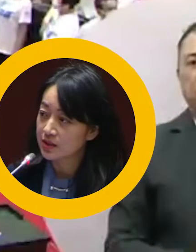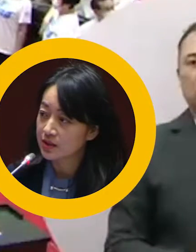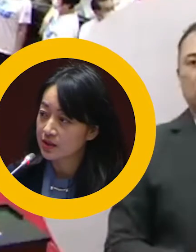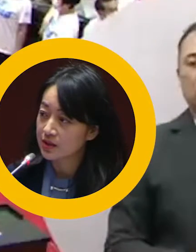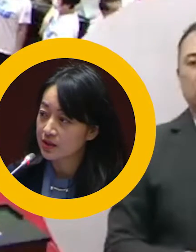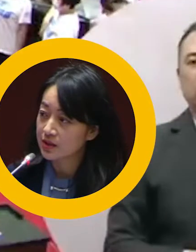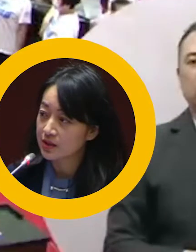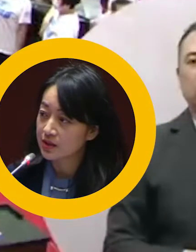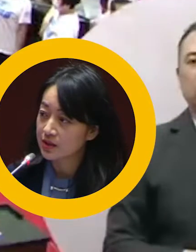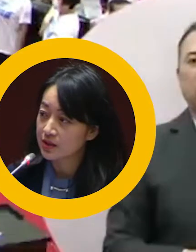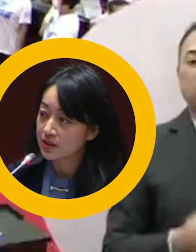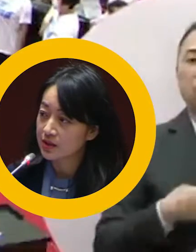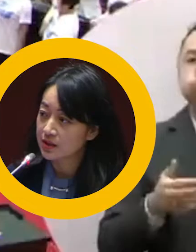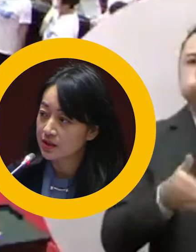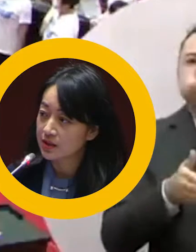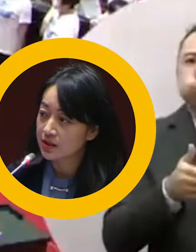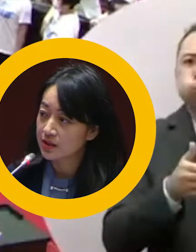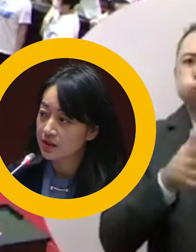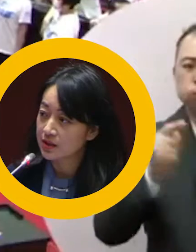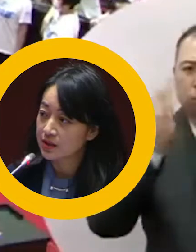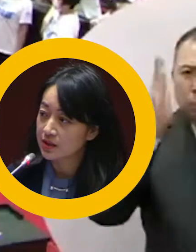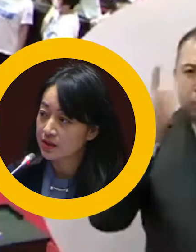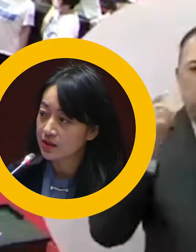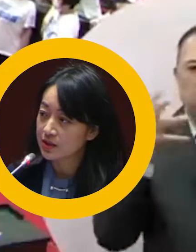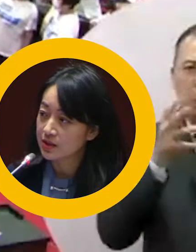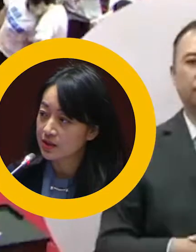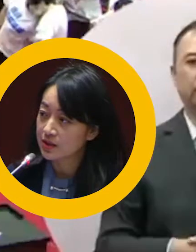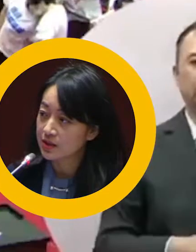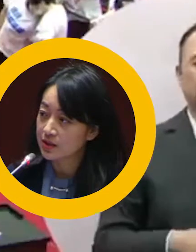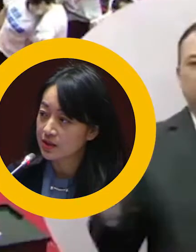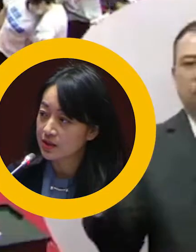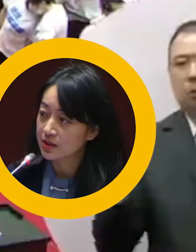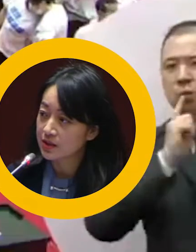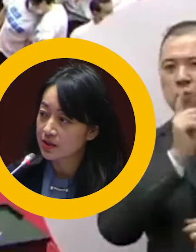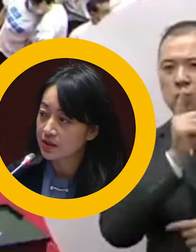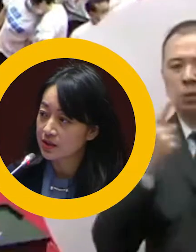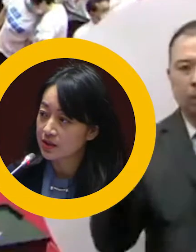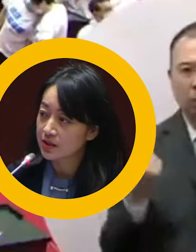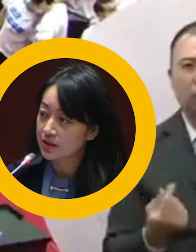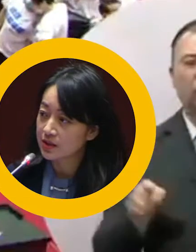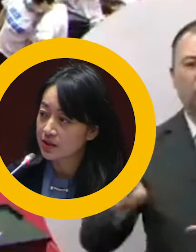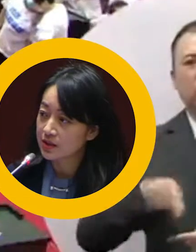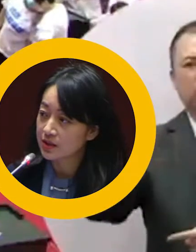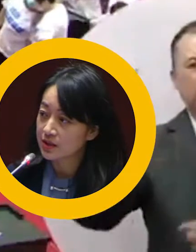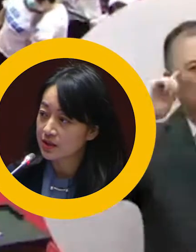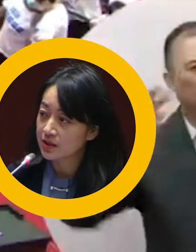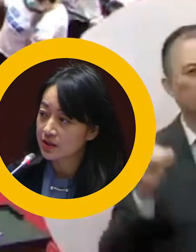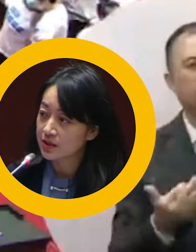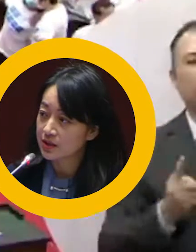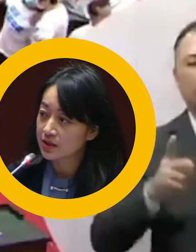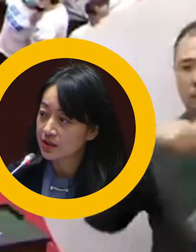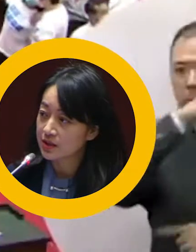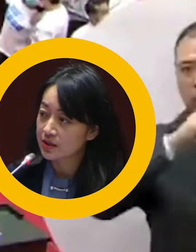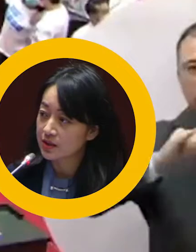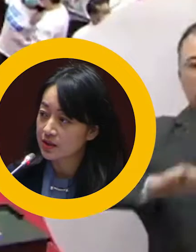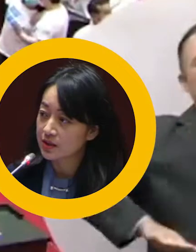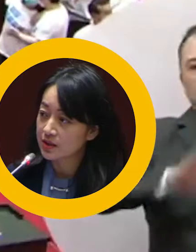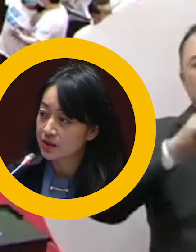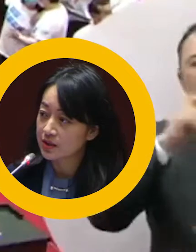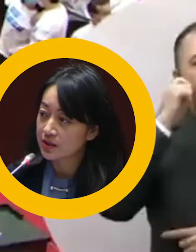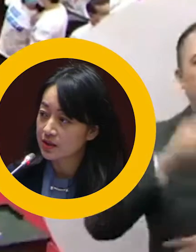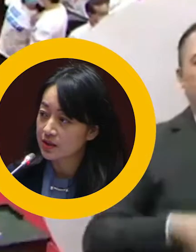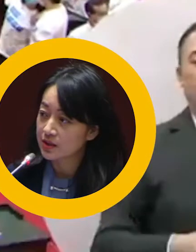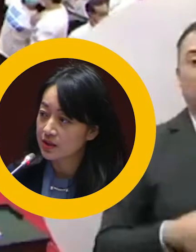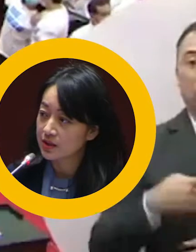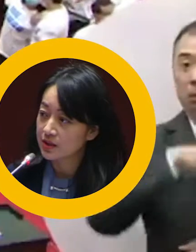认真监督，希望要求是对的政策，而不是用这样子的方式，完全无法为台湾社会带来好的方向。我们作为一个在